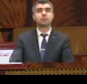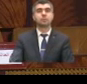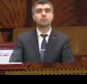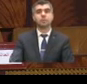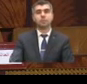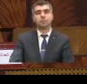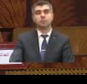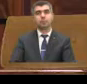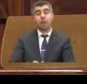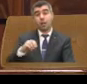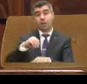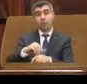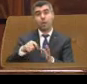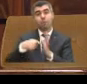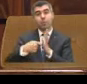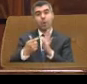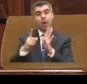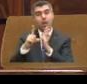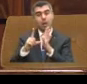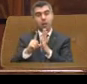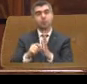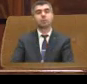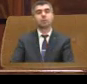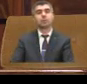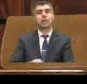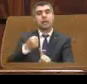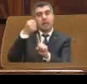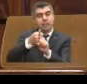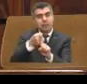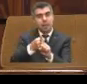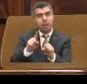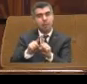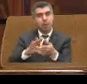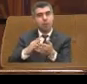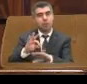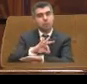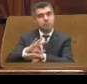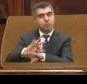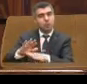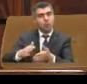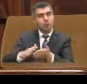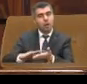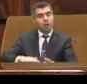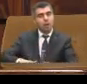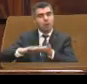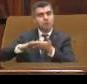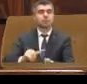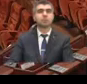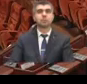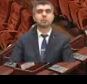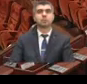أيضاً جاء مشروع القانون بتسريع الإصلاحات الإدارية وتقوية التوجه الاجتماعي عبره.